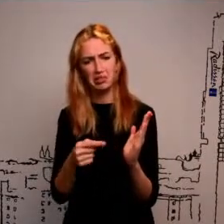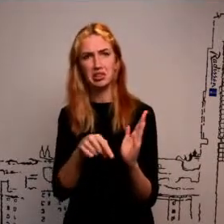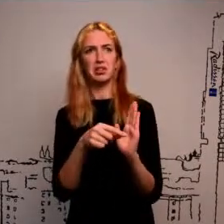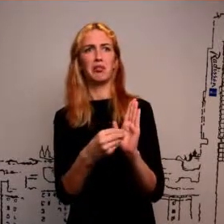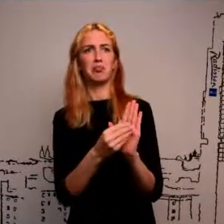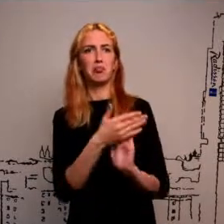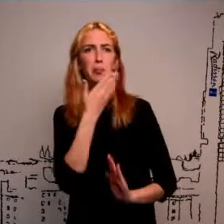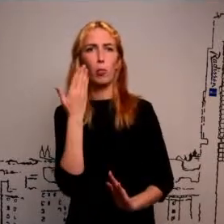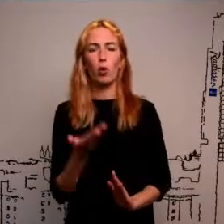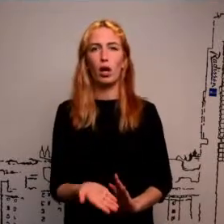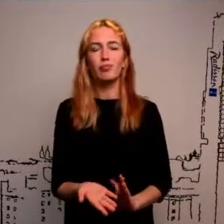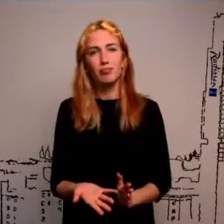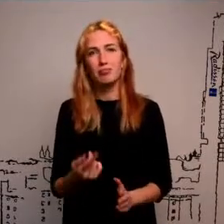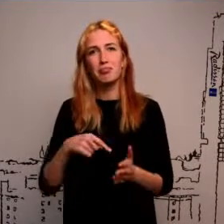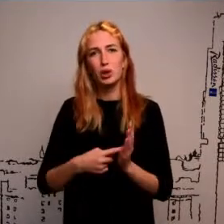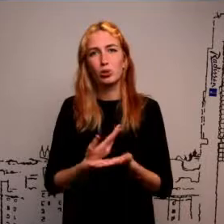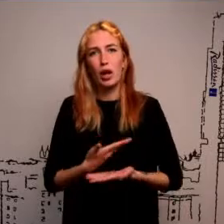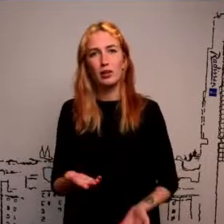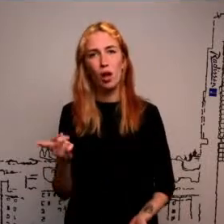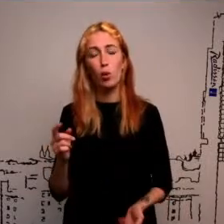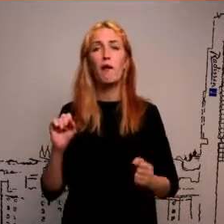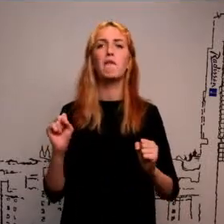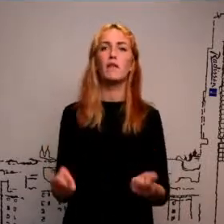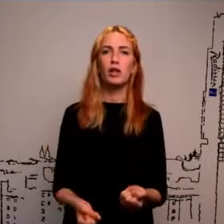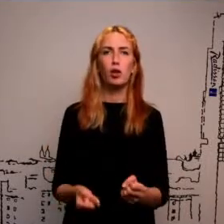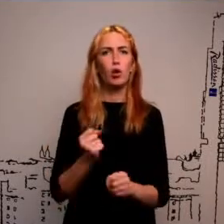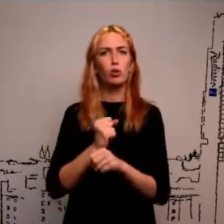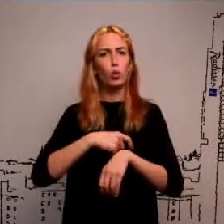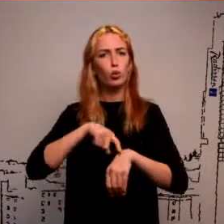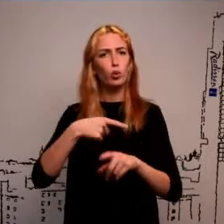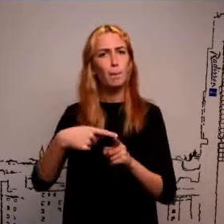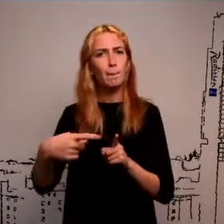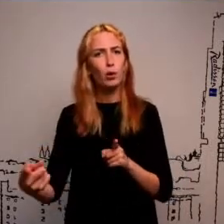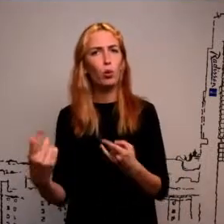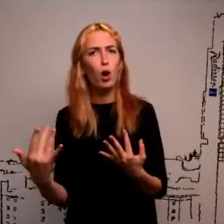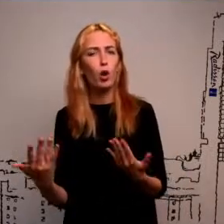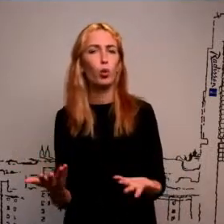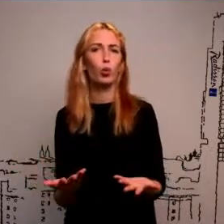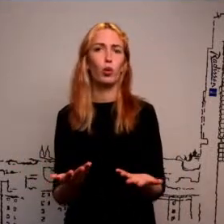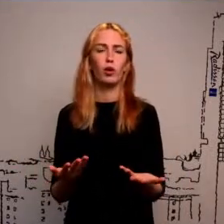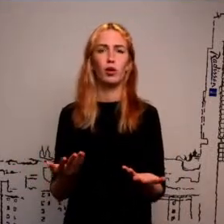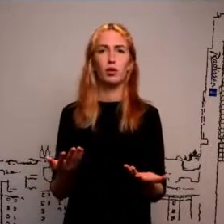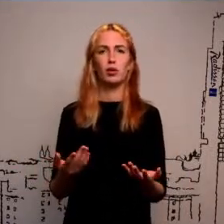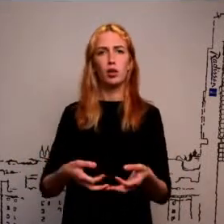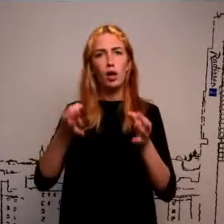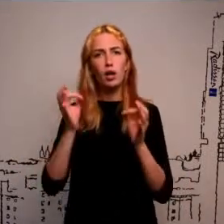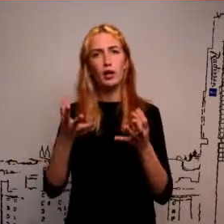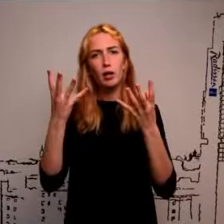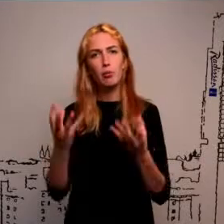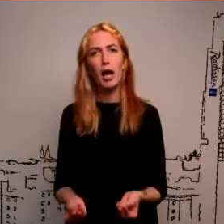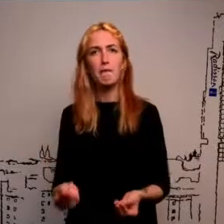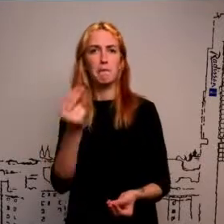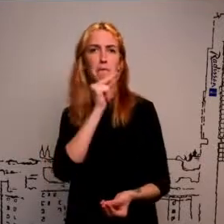kirjas. Või kui pikad on töötunnid ja millal on õige päev saada